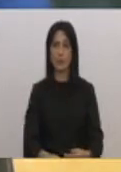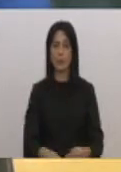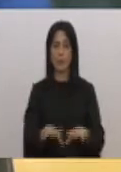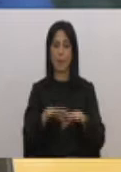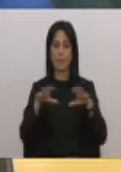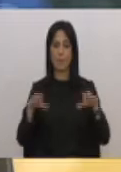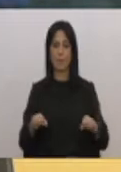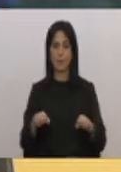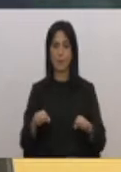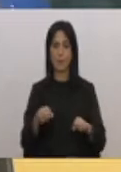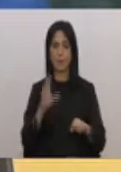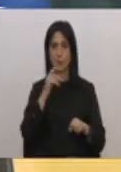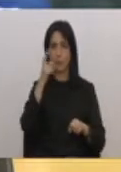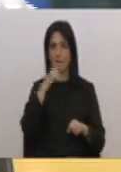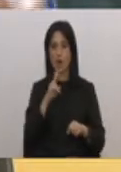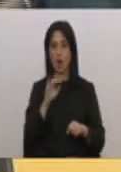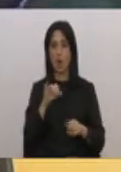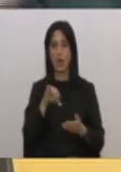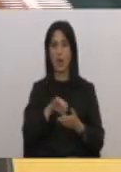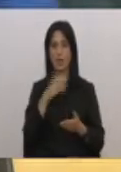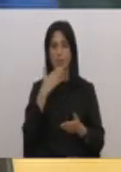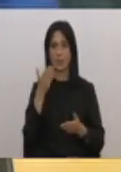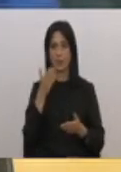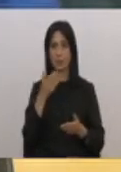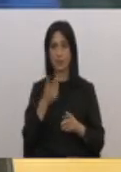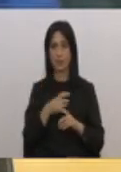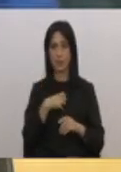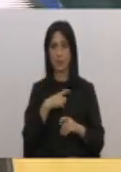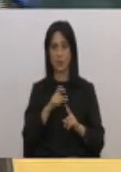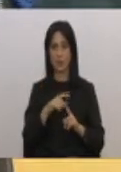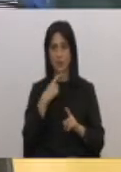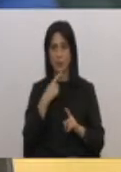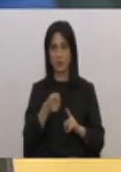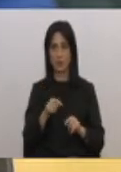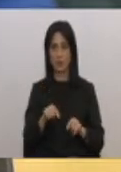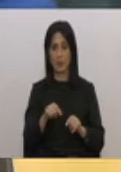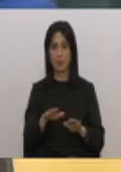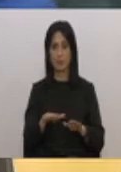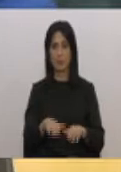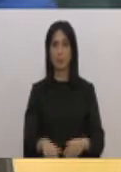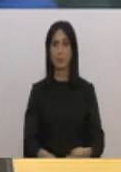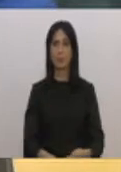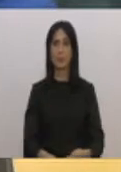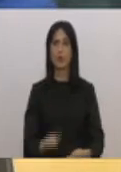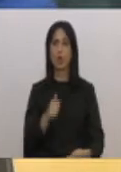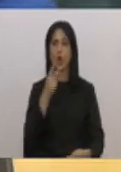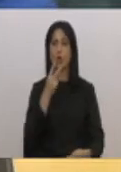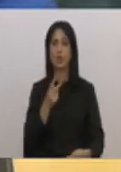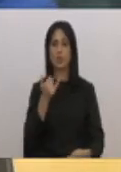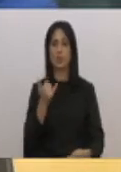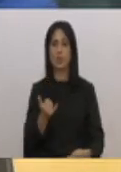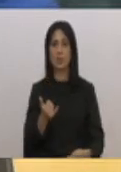ავტოკრატიაზე, როდესაც ბატონ ირაკლი ყობახიძე ძალიან მნიშვნელოვან სიტყვას წარმოთქვამდა აი ამ ტრიბუნიდან. როგორც ჩანს,